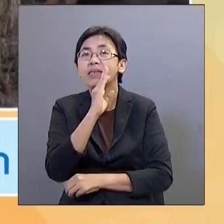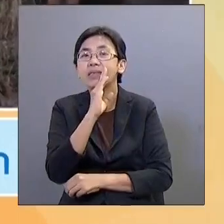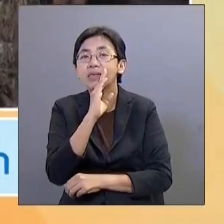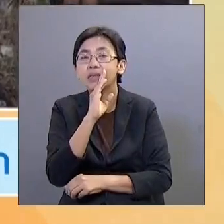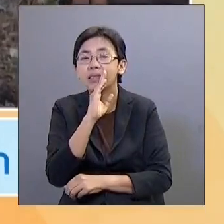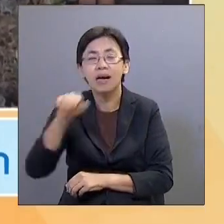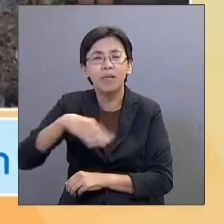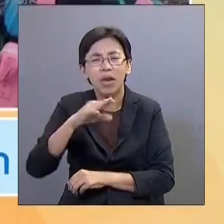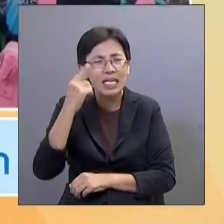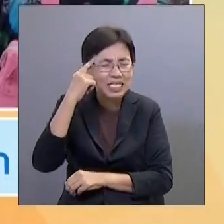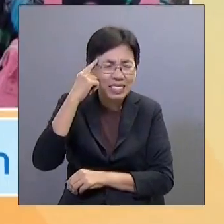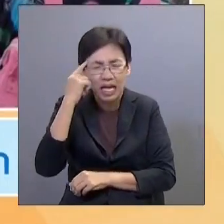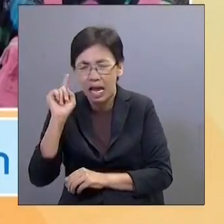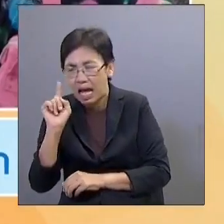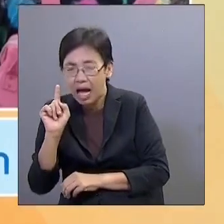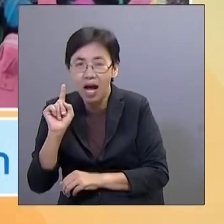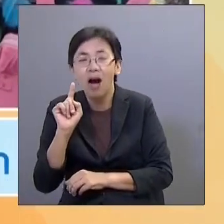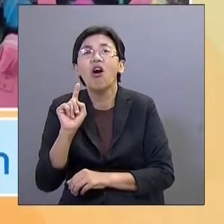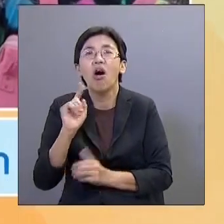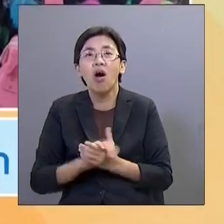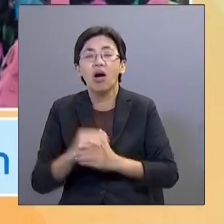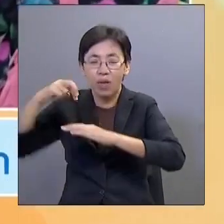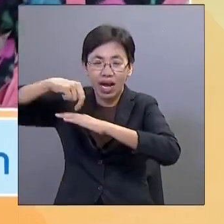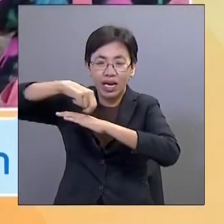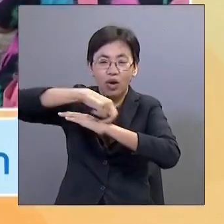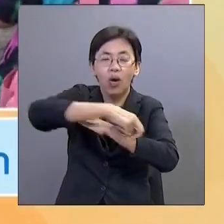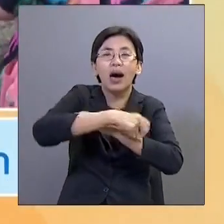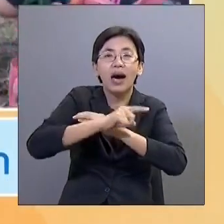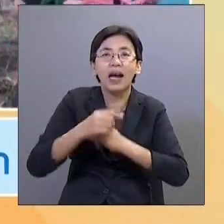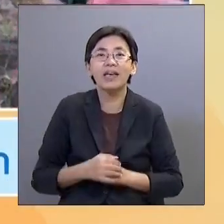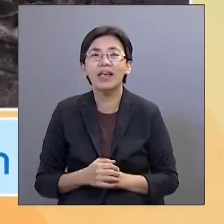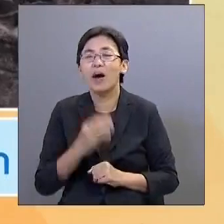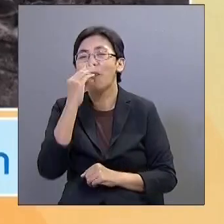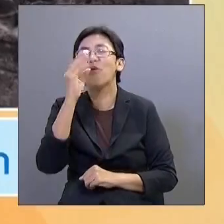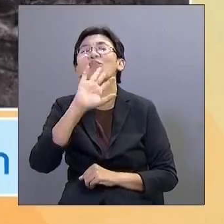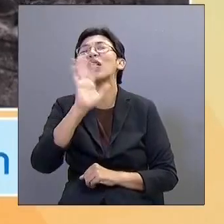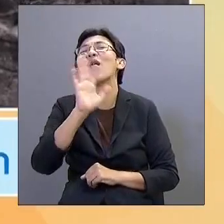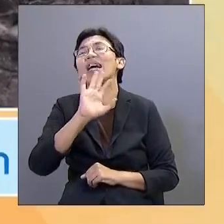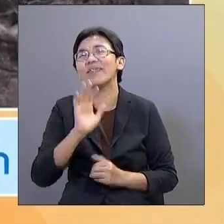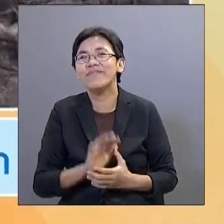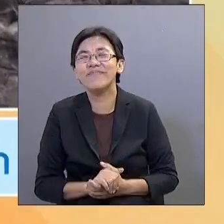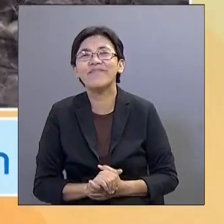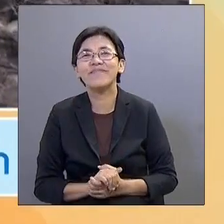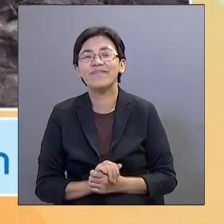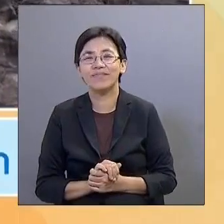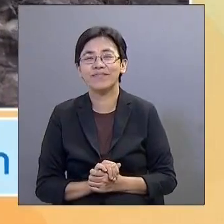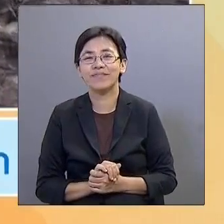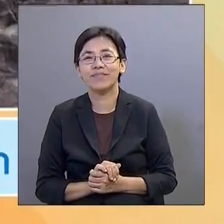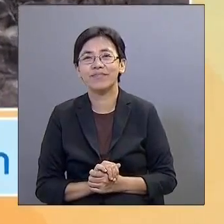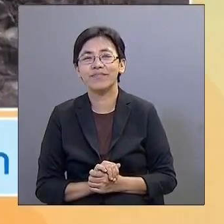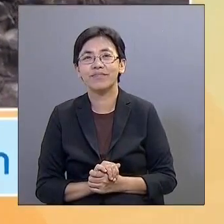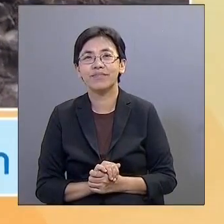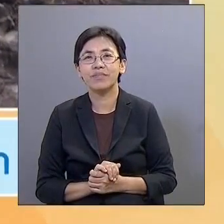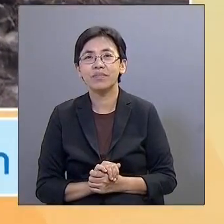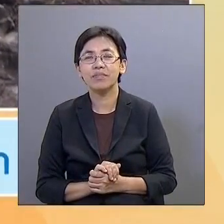ราจินตนาการไม่ได้มันต้องเห็นด้วยตาตัวเอง จริงแล้วตอนเดินลงอะ ก็อย่าไปพูดถึงมันเลยค่ะ ขาไปสู้ก่อนแต่ส่วนใหญ่